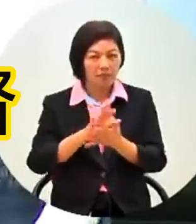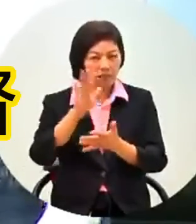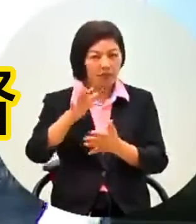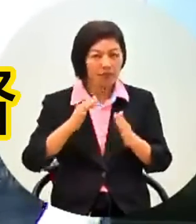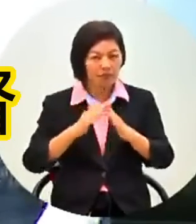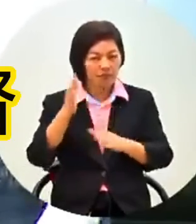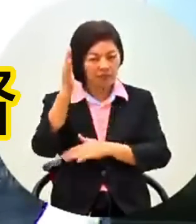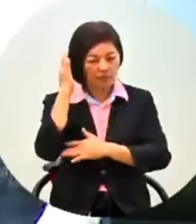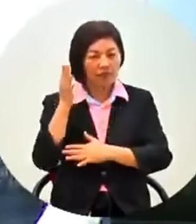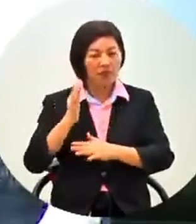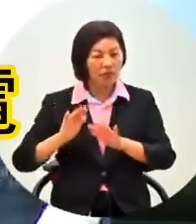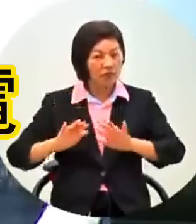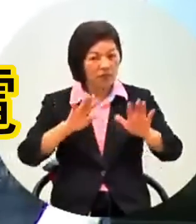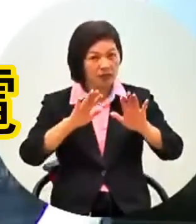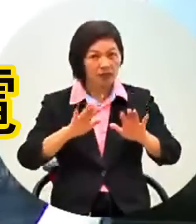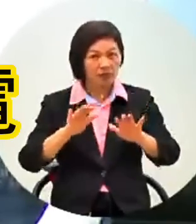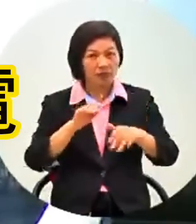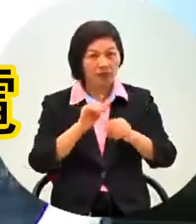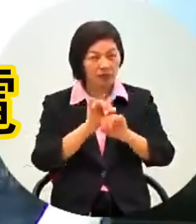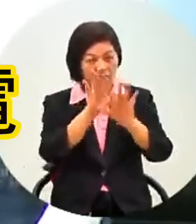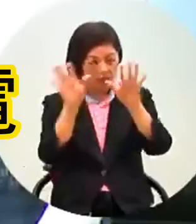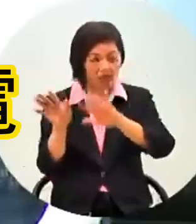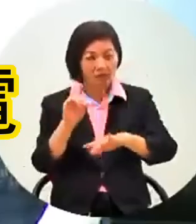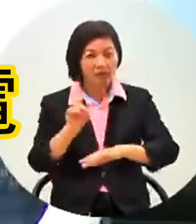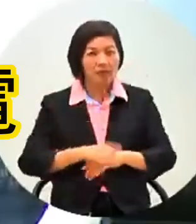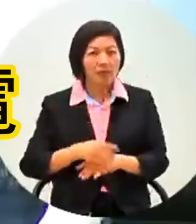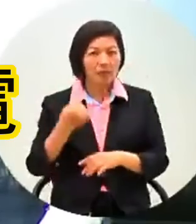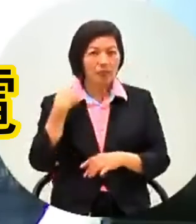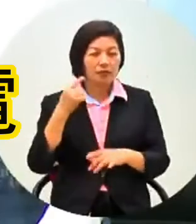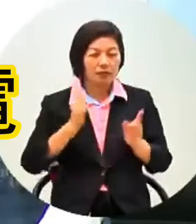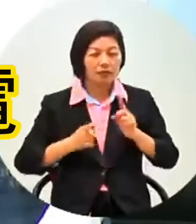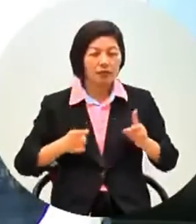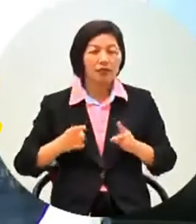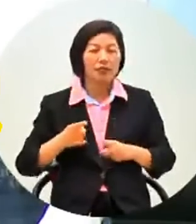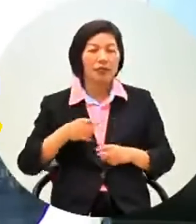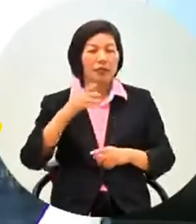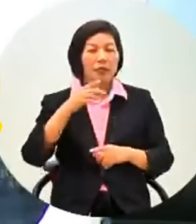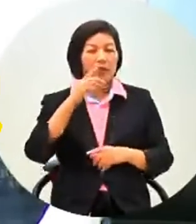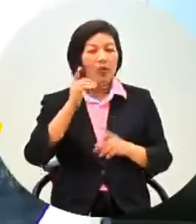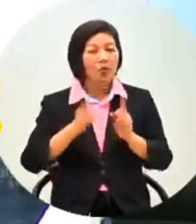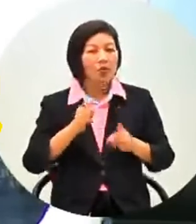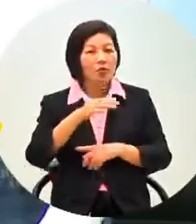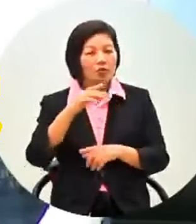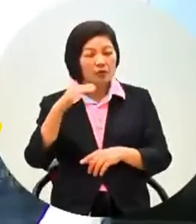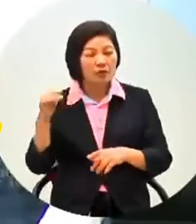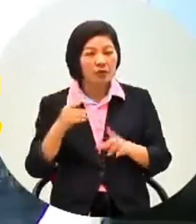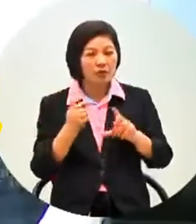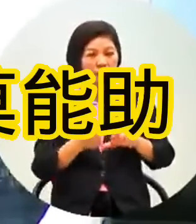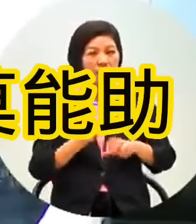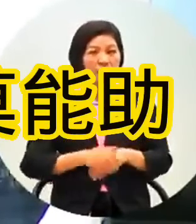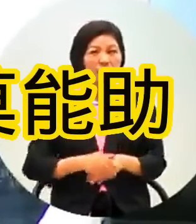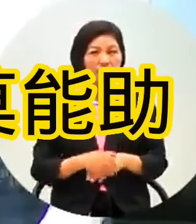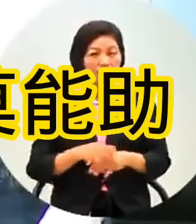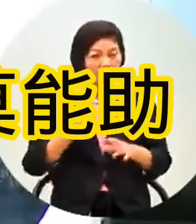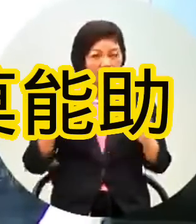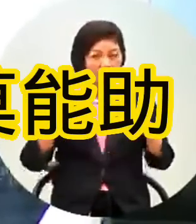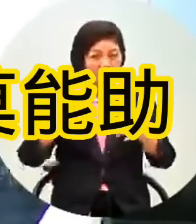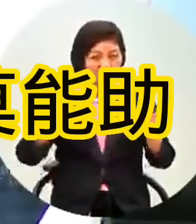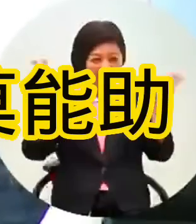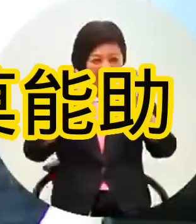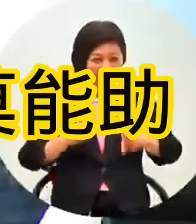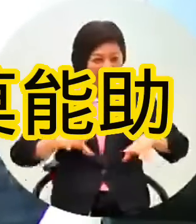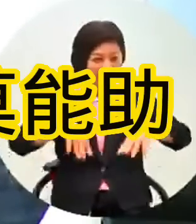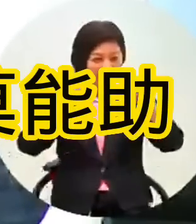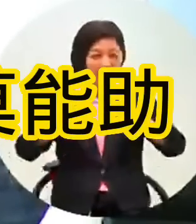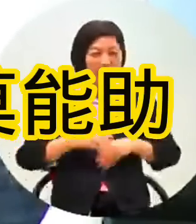有义务这样监督。昨天左营古山区大停电，一直到深夜两点才来电。我相信对于电力，